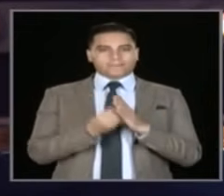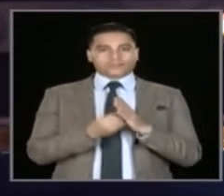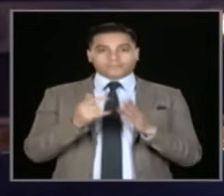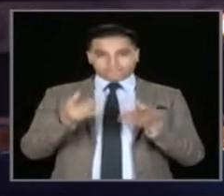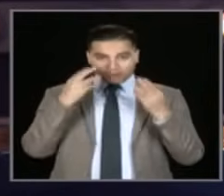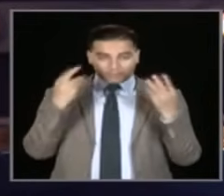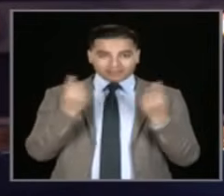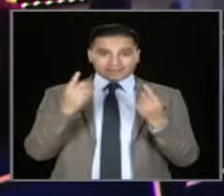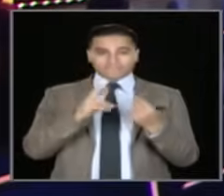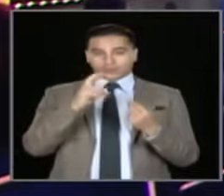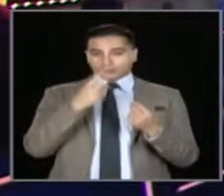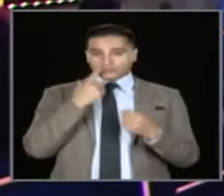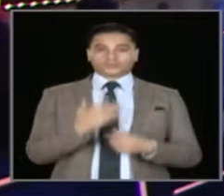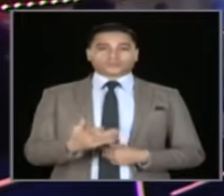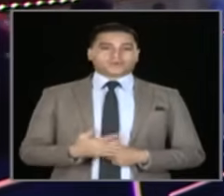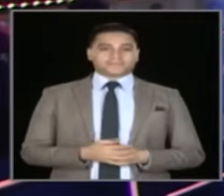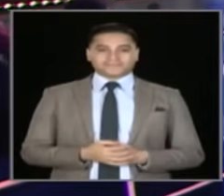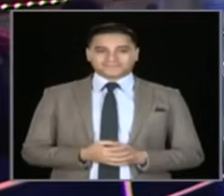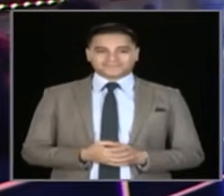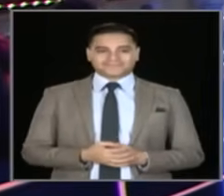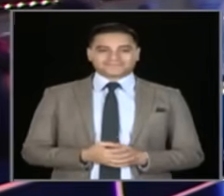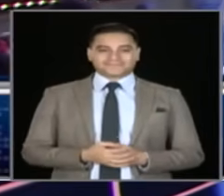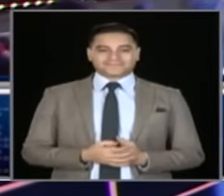عامة. والسؤال هو،